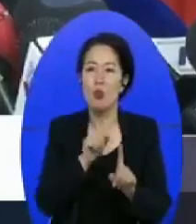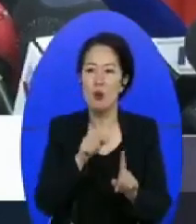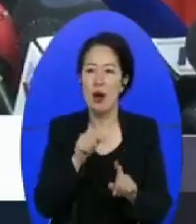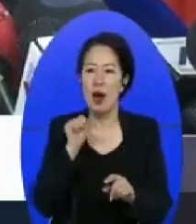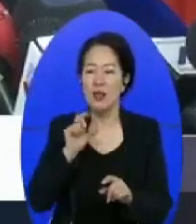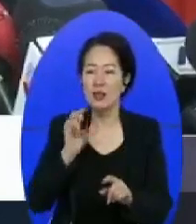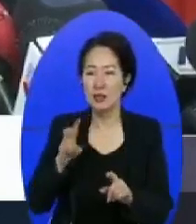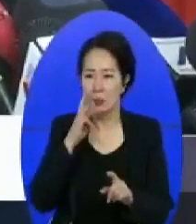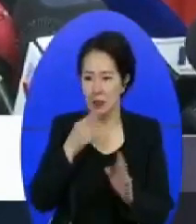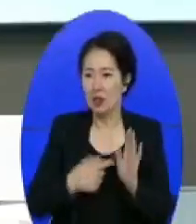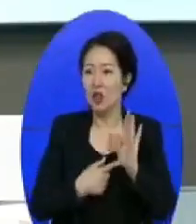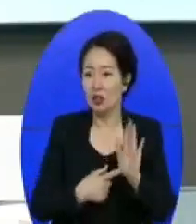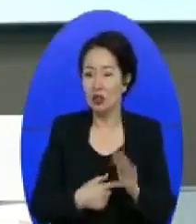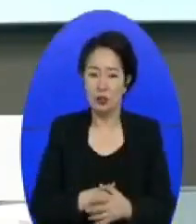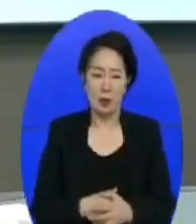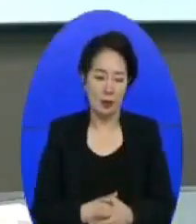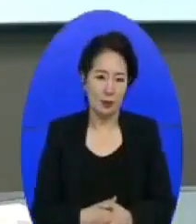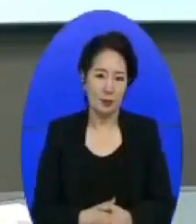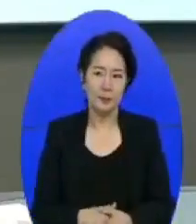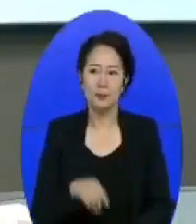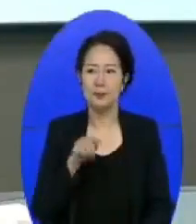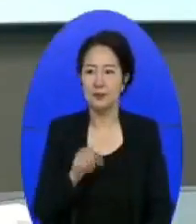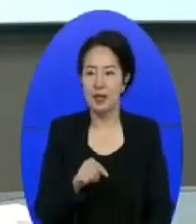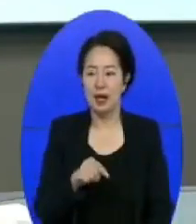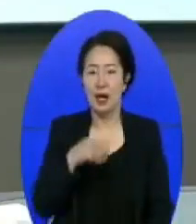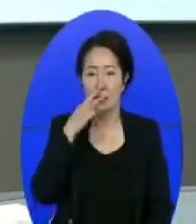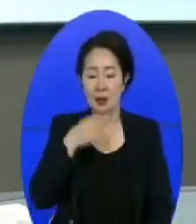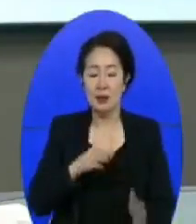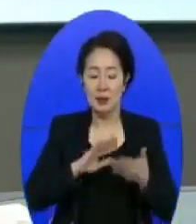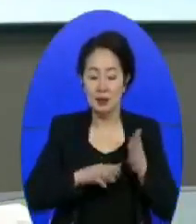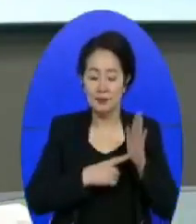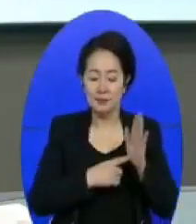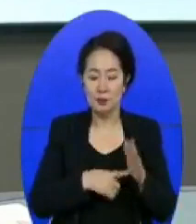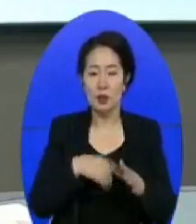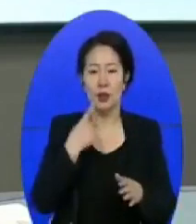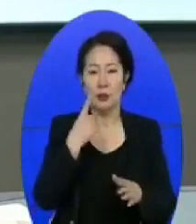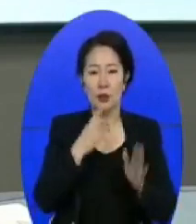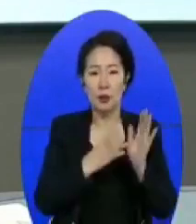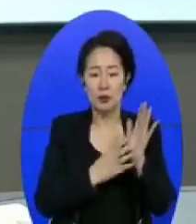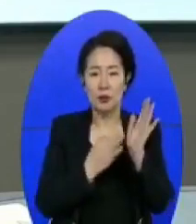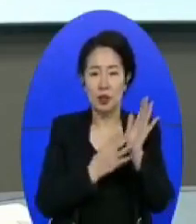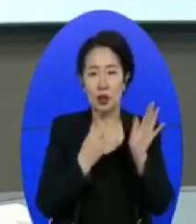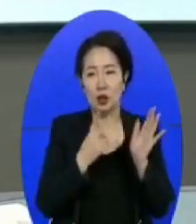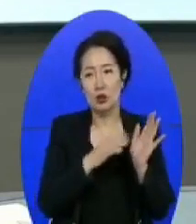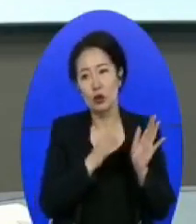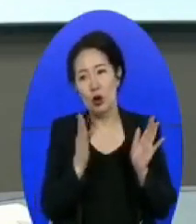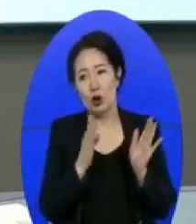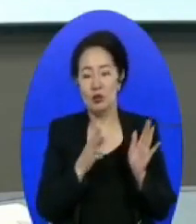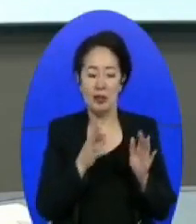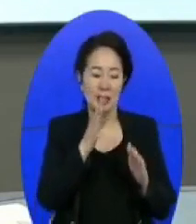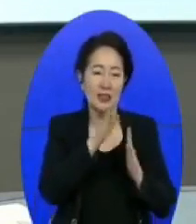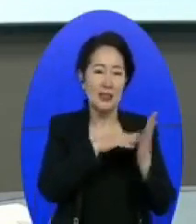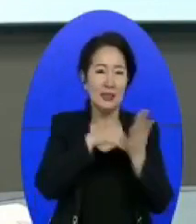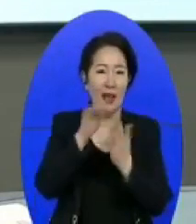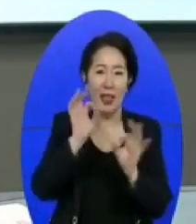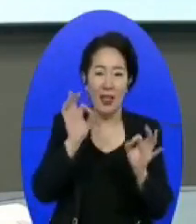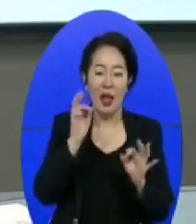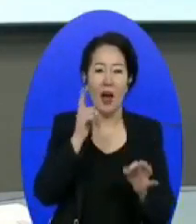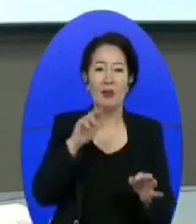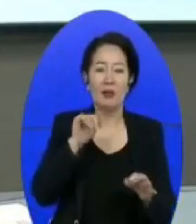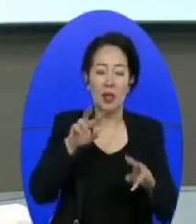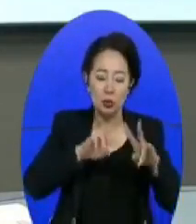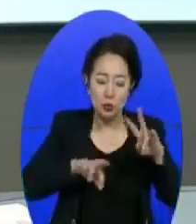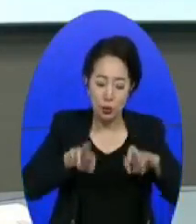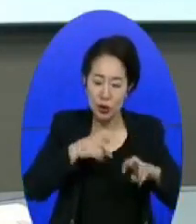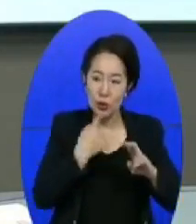ардчилсан намаас мэдээллээ. Дараагийн мэдээг хэлцүүлье. 1982 оноос хойш засвар үйлчилгээ хийгээгүй байсан хавдар судлалын үндэсний төвийн хүлээлгийн